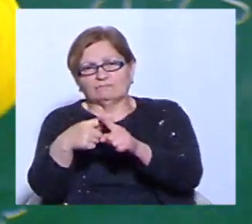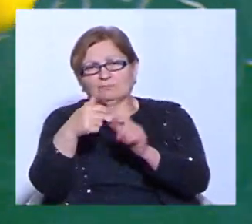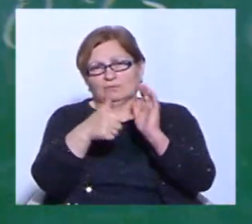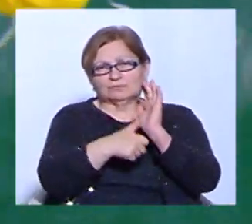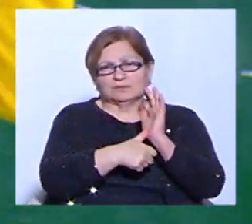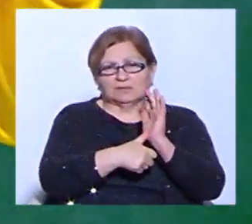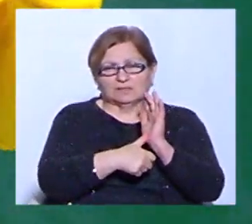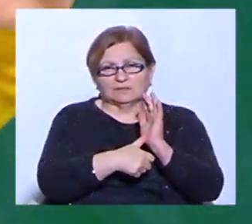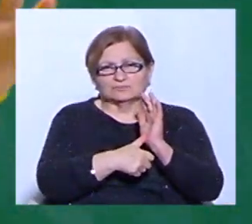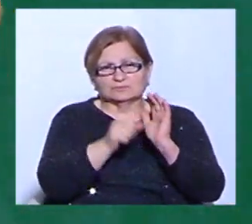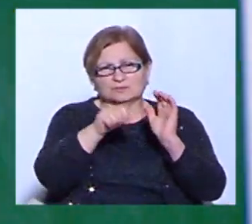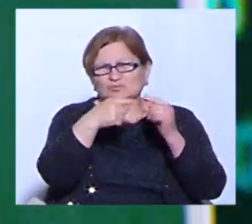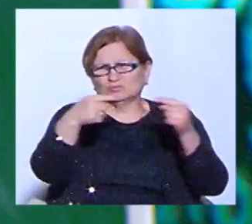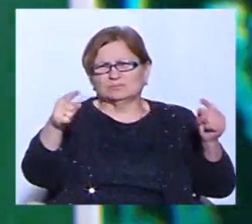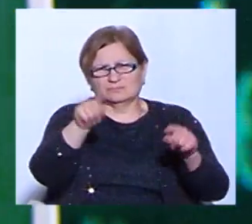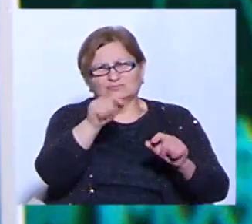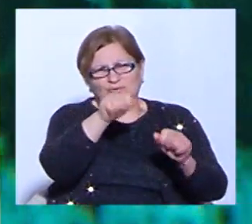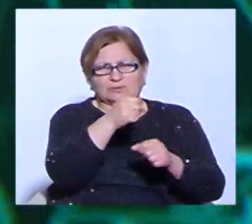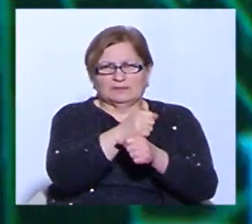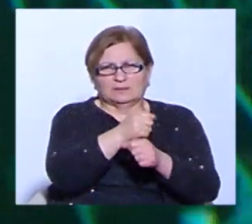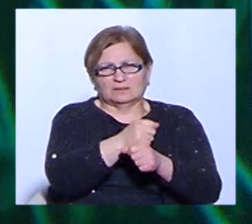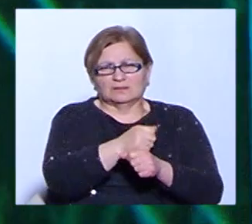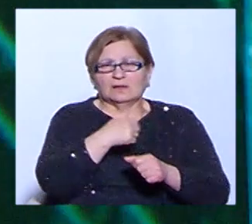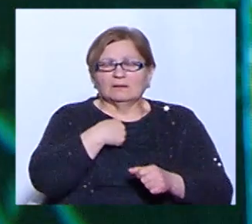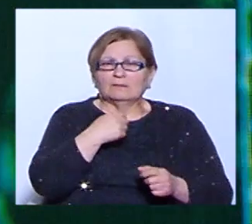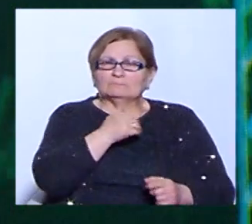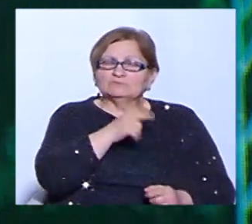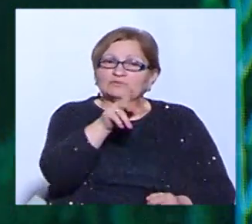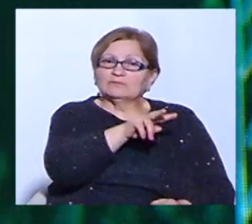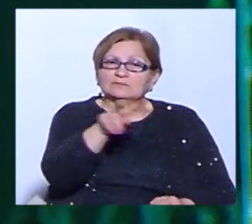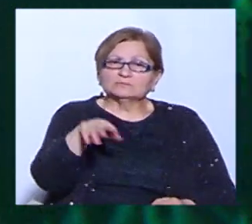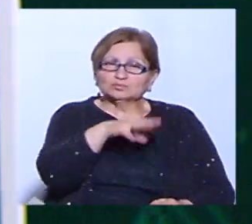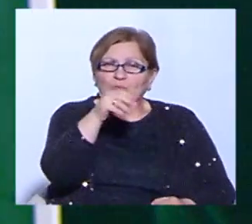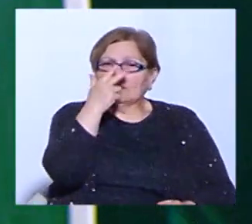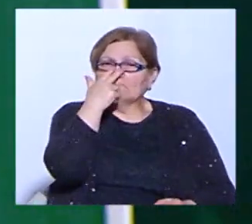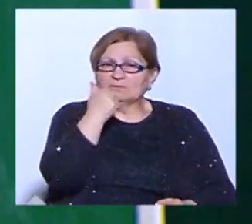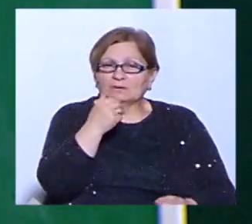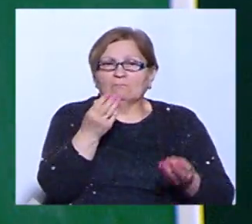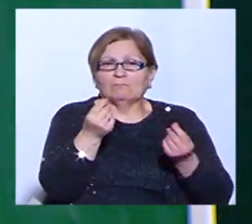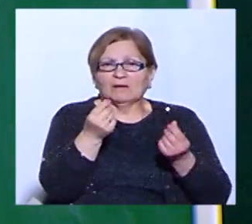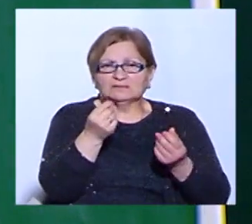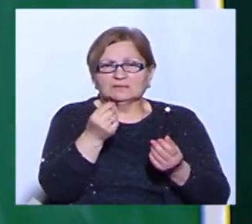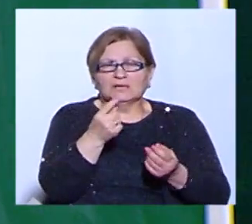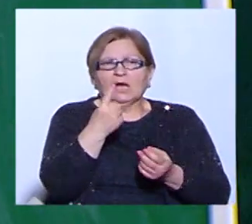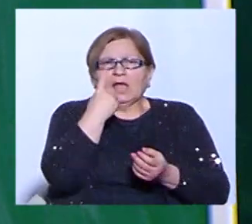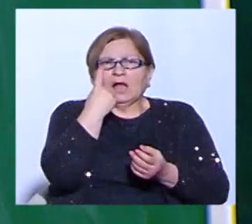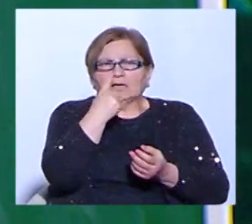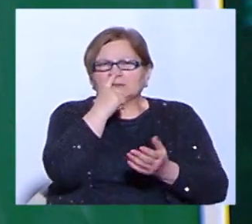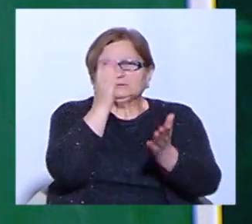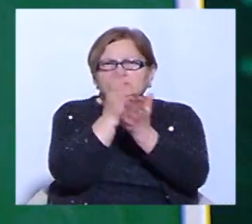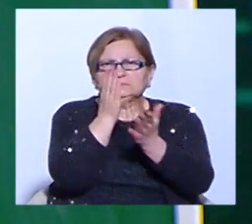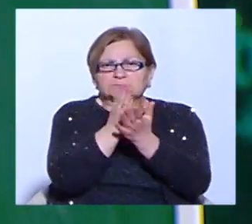ანუ მე ძალიან მინდა მიგაჩვიოთ ერთ რამეს, რომ მათემატიკაში ყოველთვის არ არის ერთი და იგივე